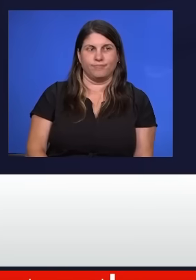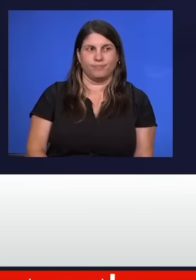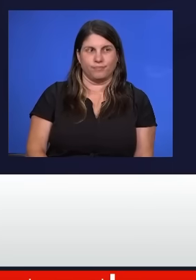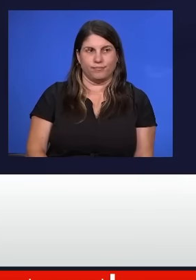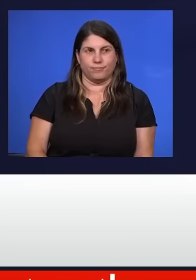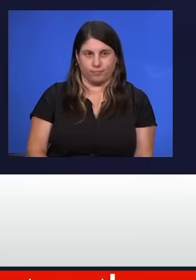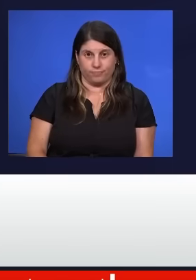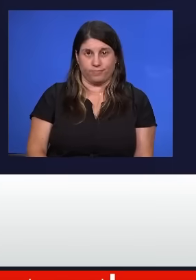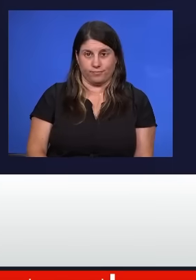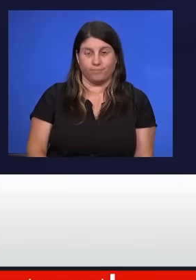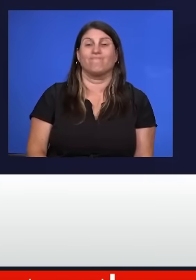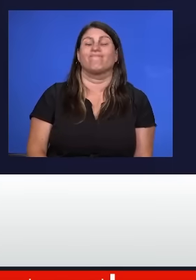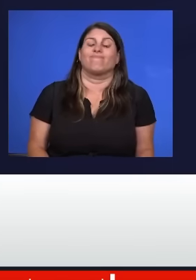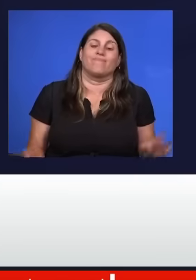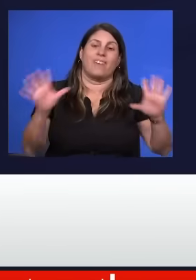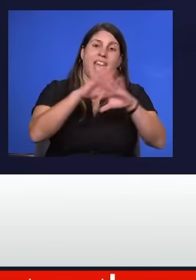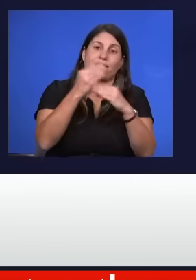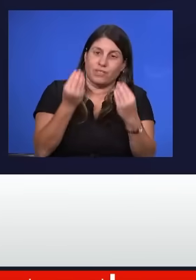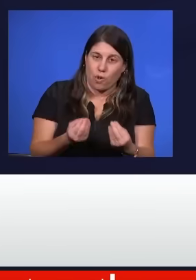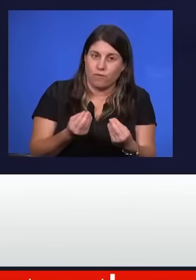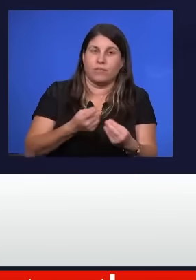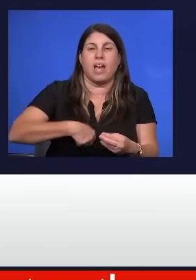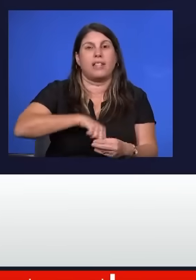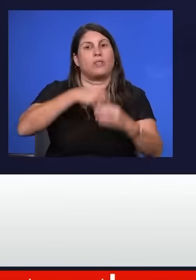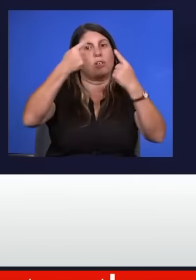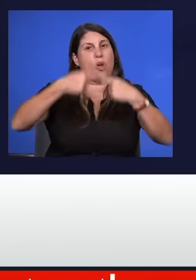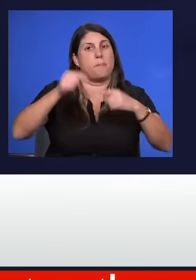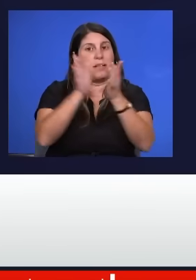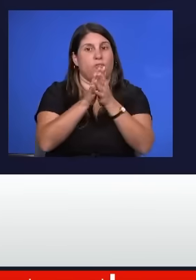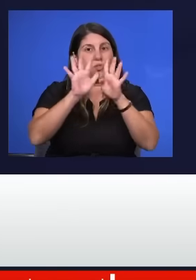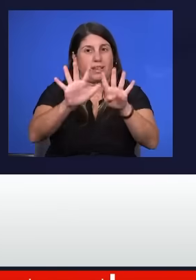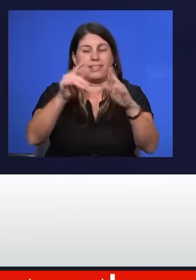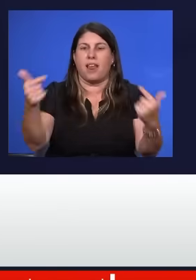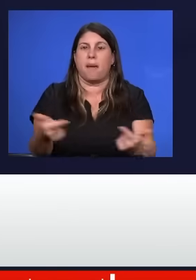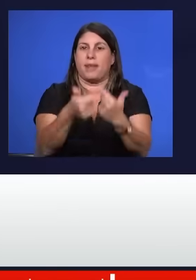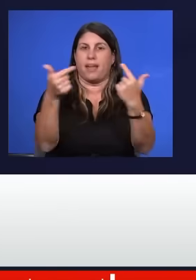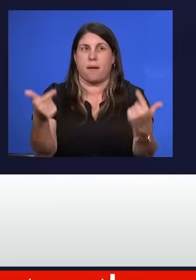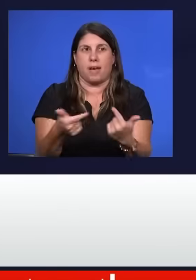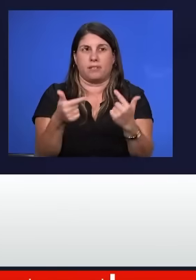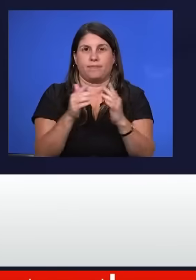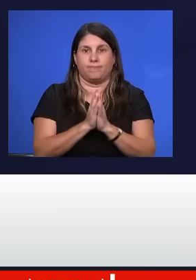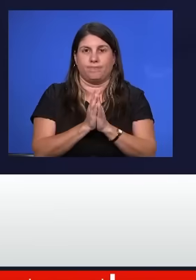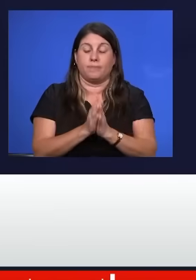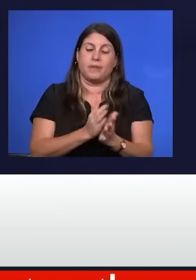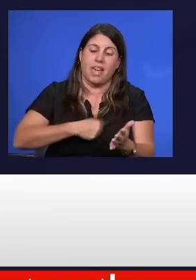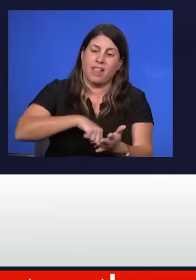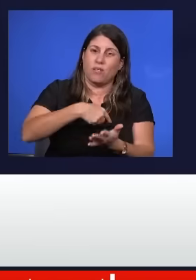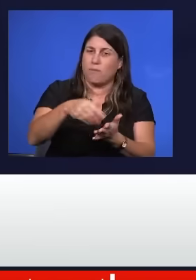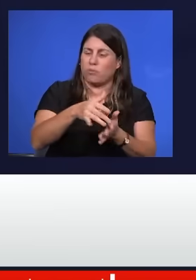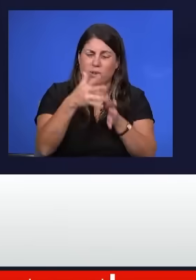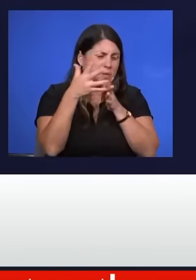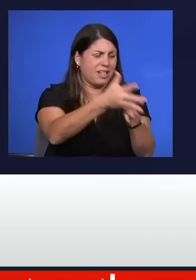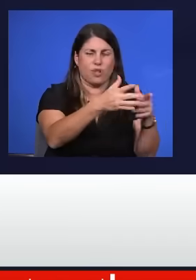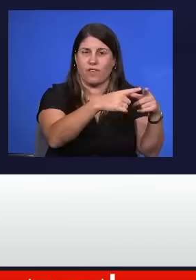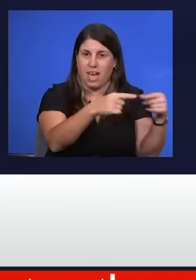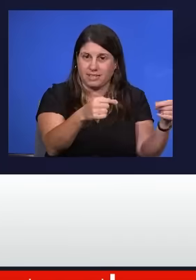ערב טוב. אנחנו ביממה ה-19 למלחמה. אנחנו ממשיכים לתקוף בעזה. היום תקפנו